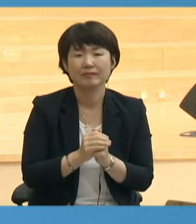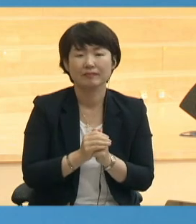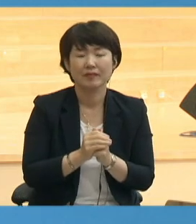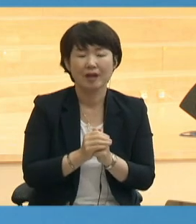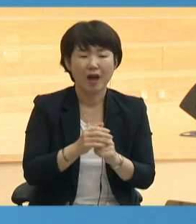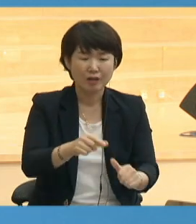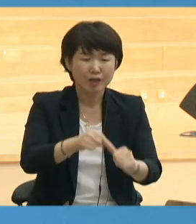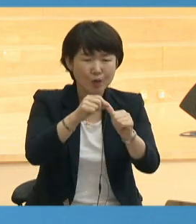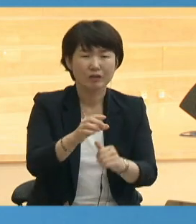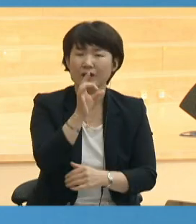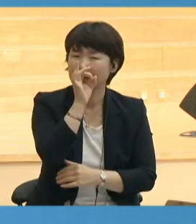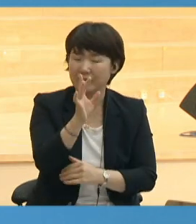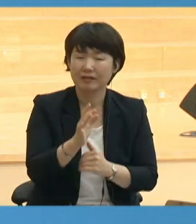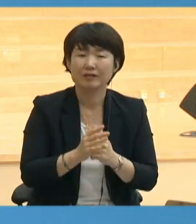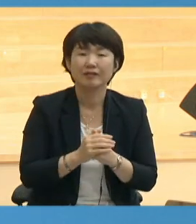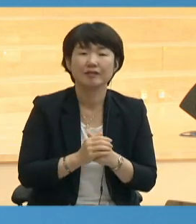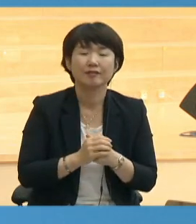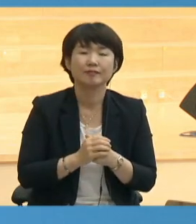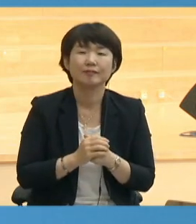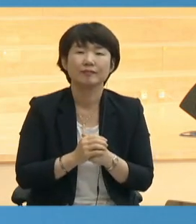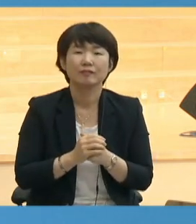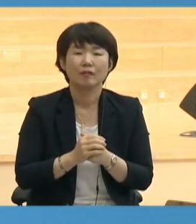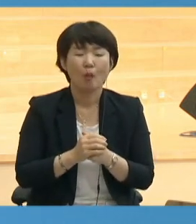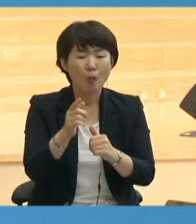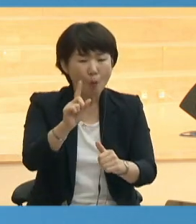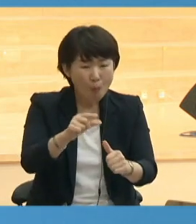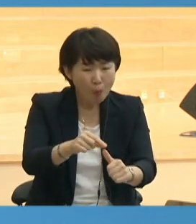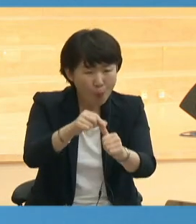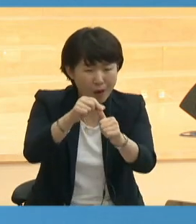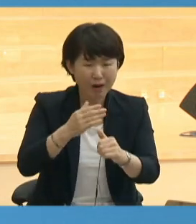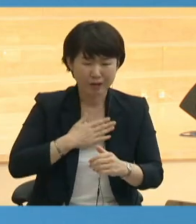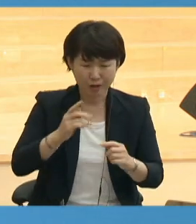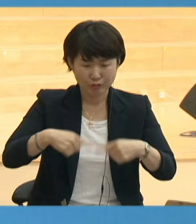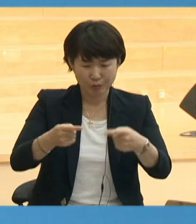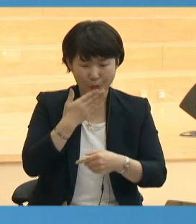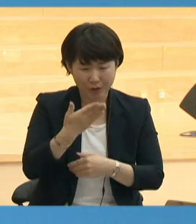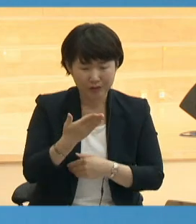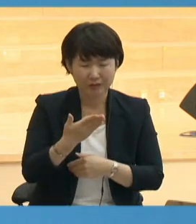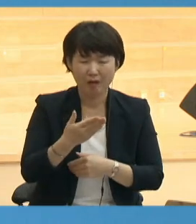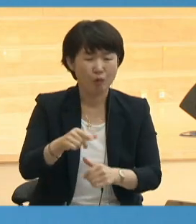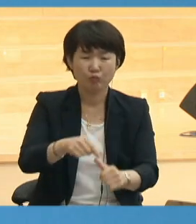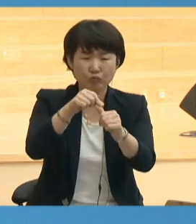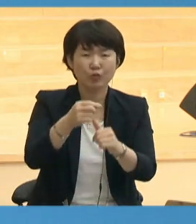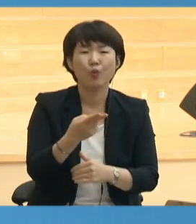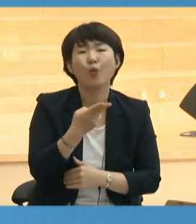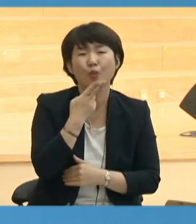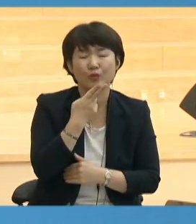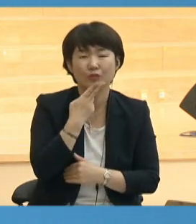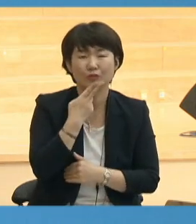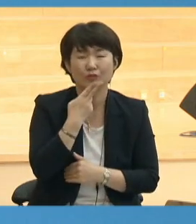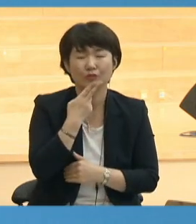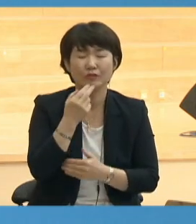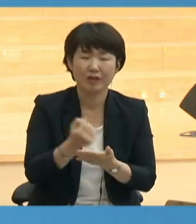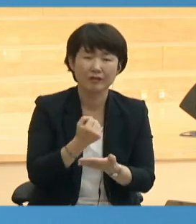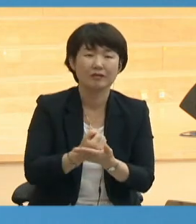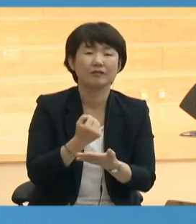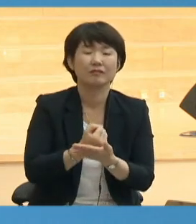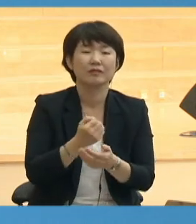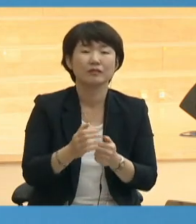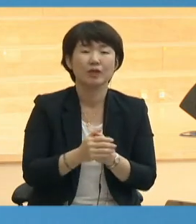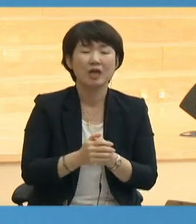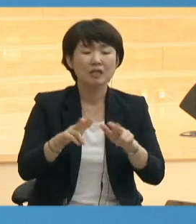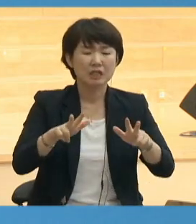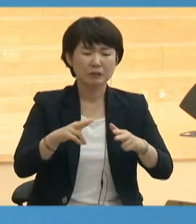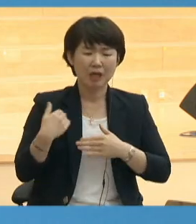최종희 안돼 포 뽑아야 은혜와 가지 꼭지를 왔는데 이제는